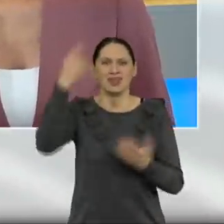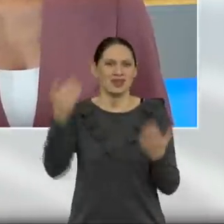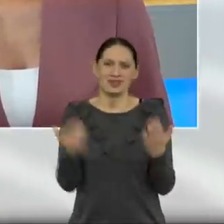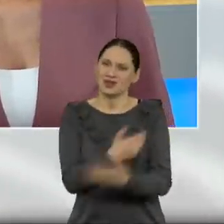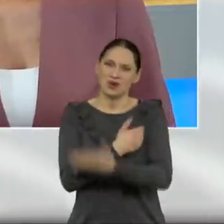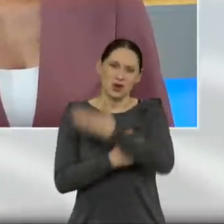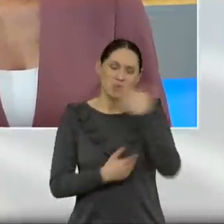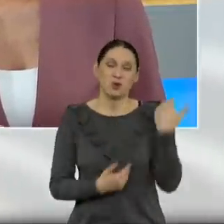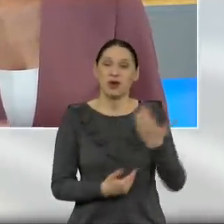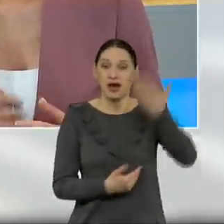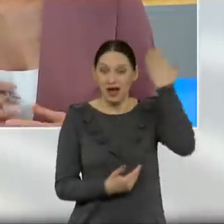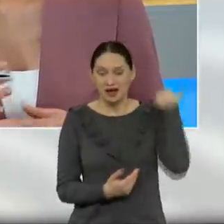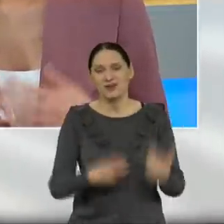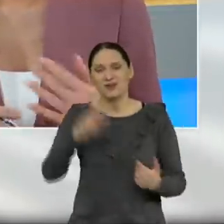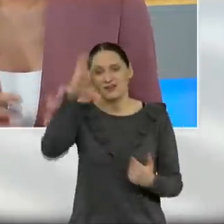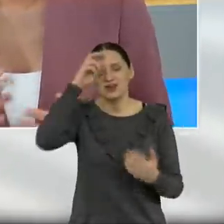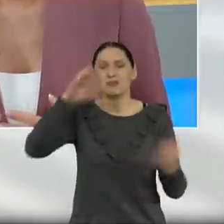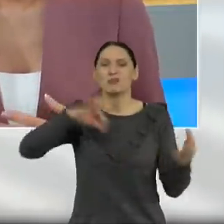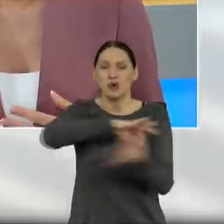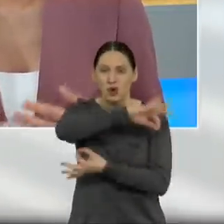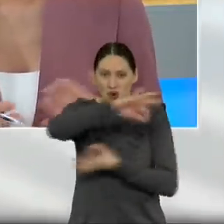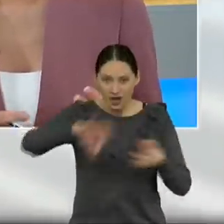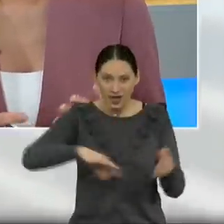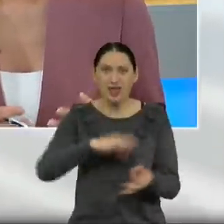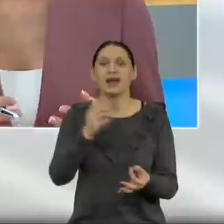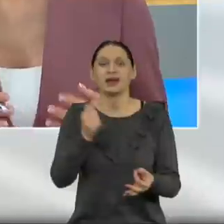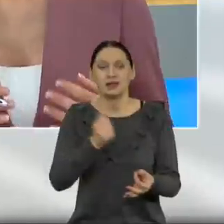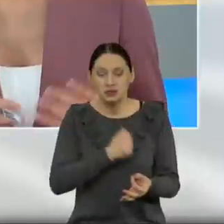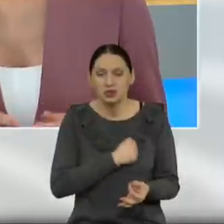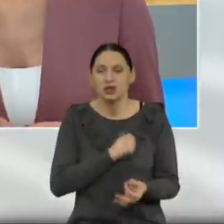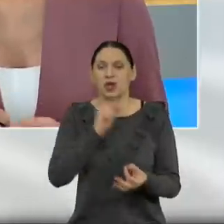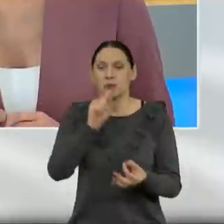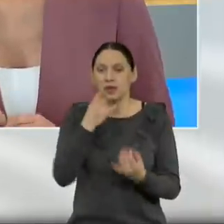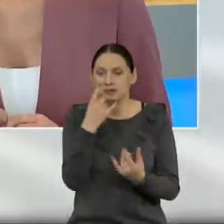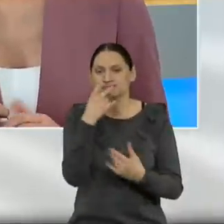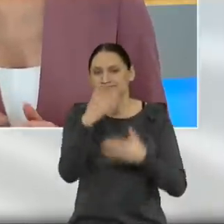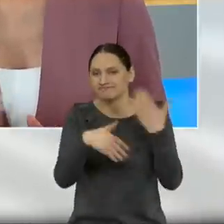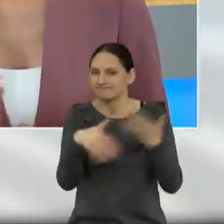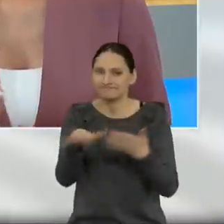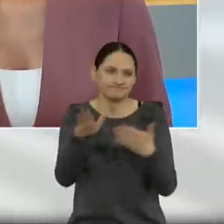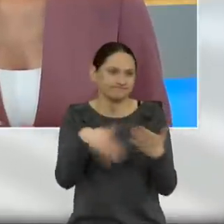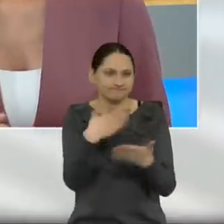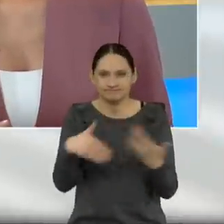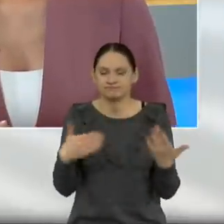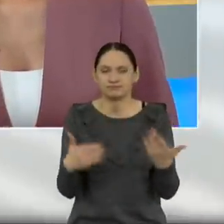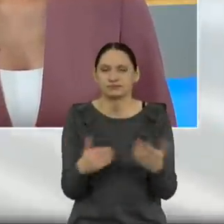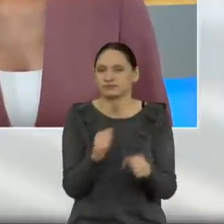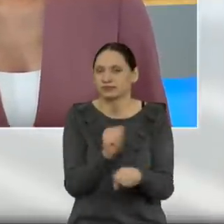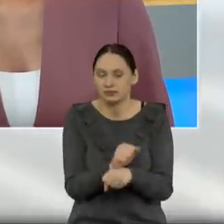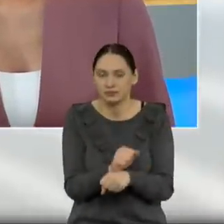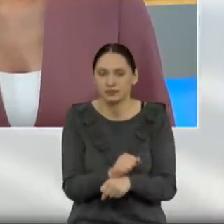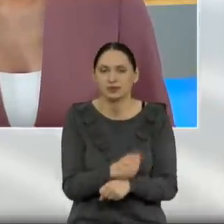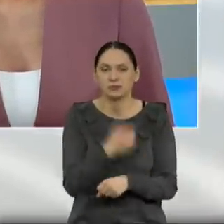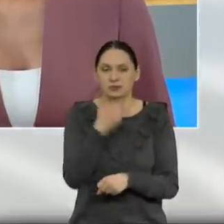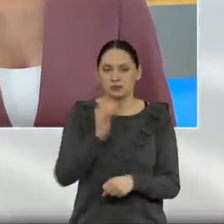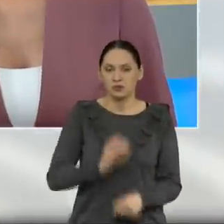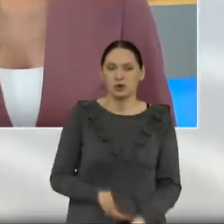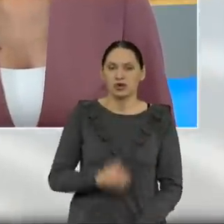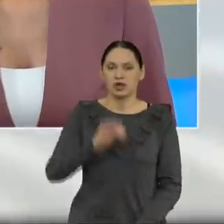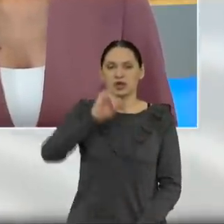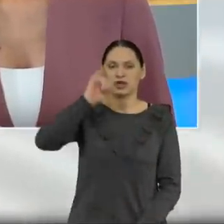ir projektą buvo parengusi, tačiau dėl politinių peripetijų visa šita iniciatyva užstrigo ir ponia Jurkevičiau, jūs buvote tas,